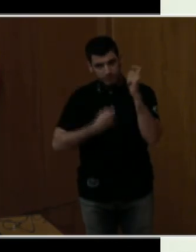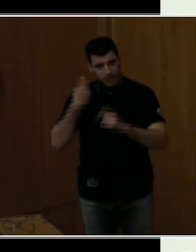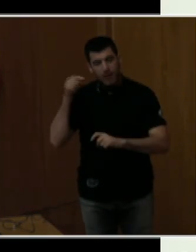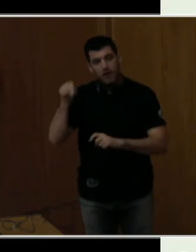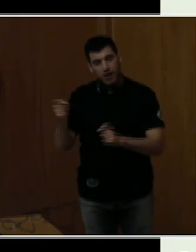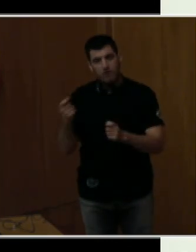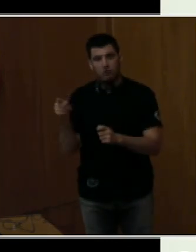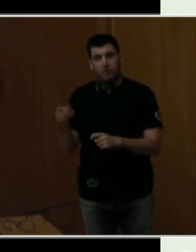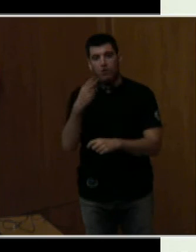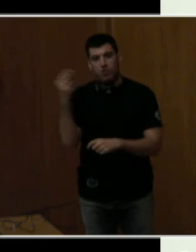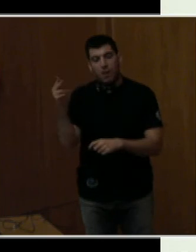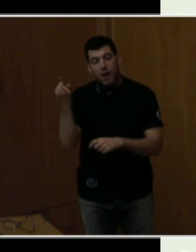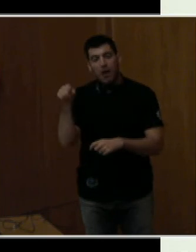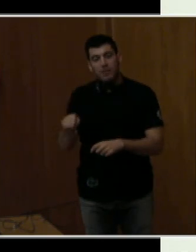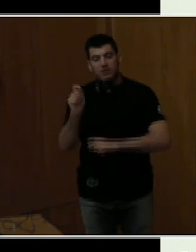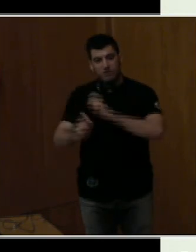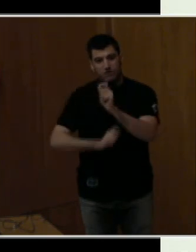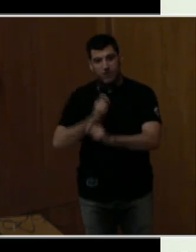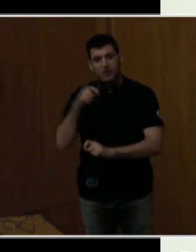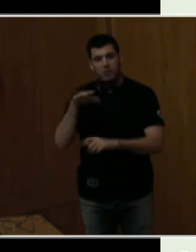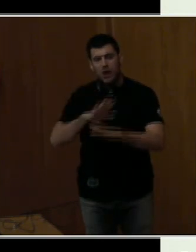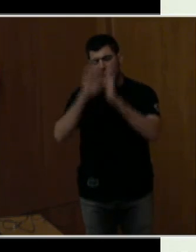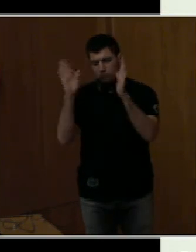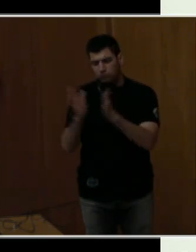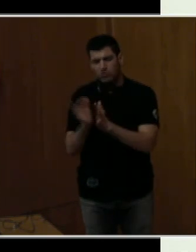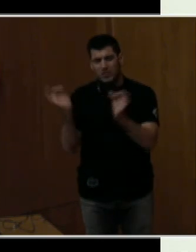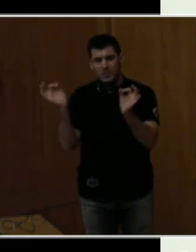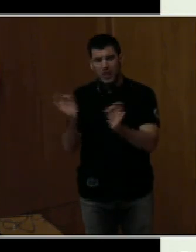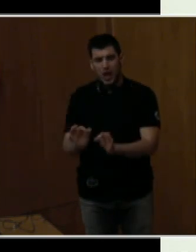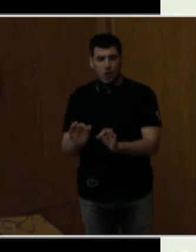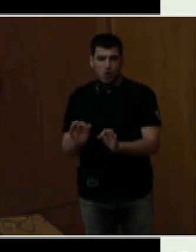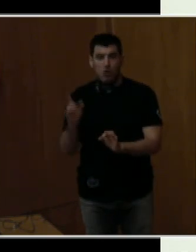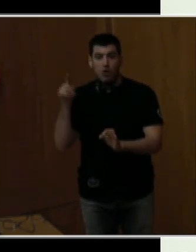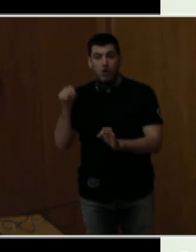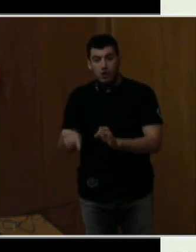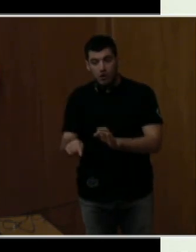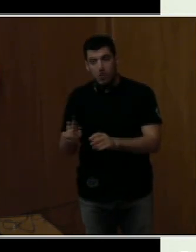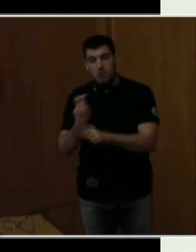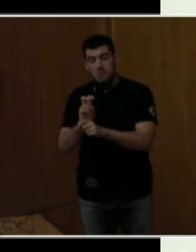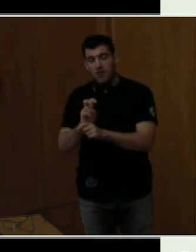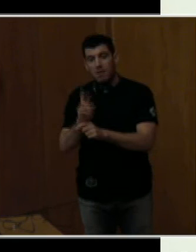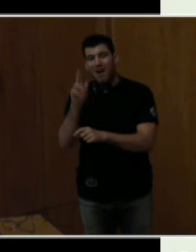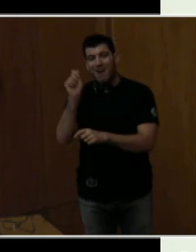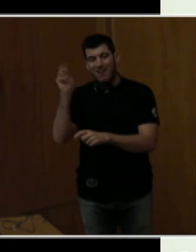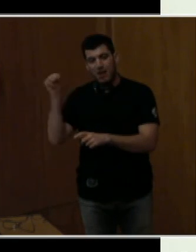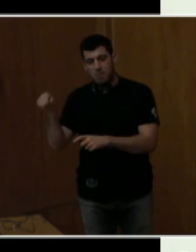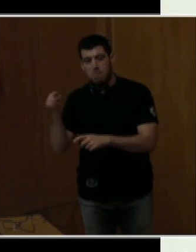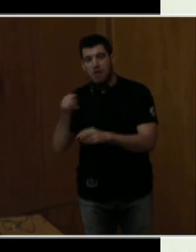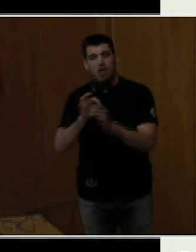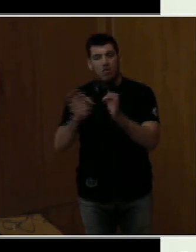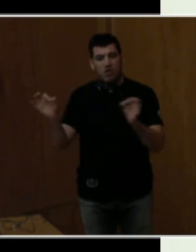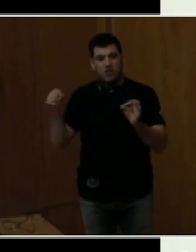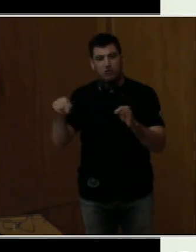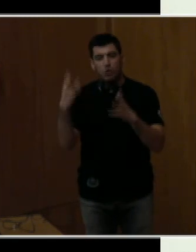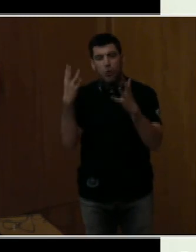θέμα, έχουμε κατασκευάσει ένα ολοκληρωμένο κύκλωμα οπτικής μνήμης RAM με διαστάσεις 8 χιλιοστά